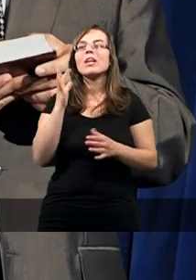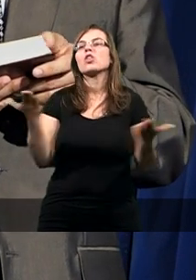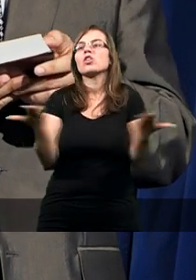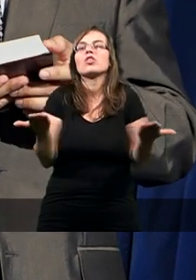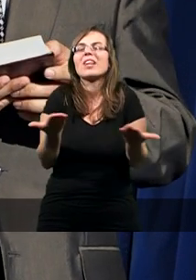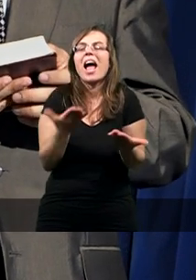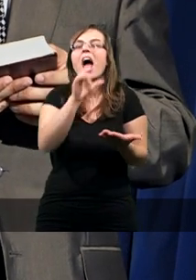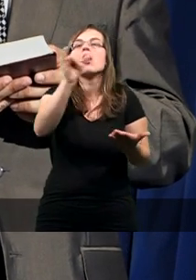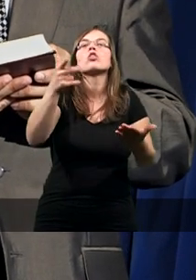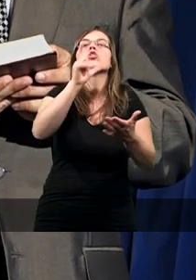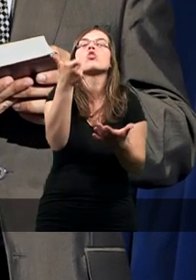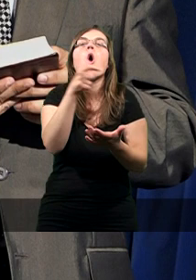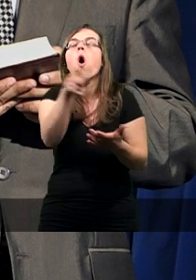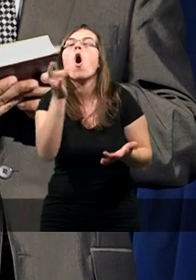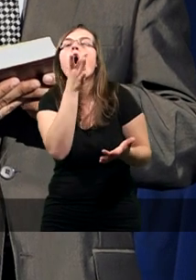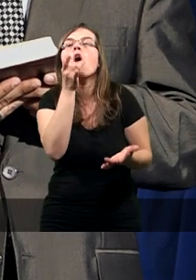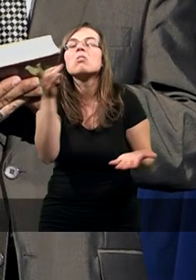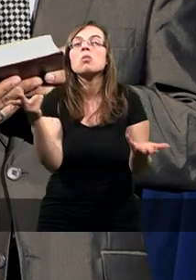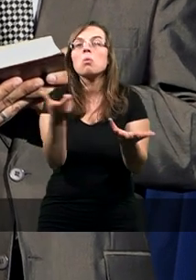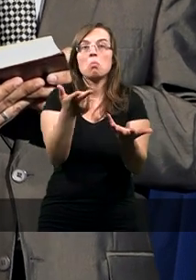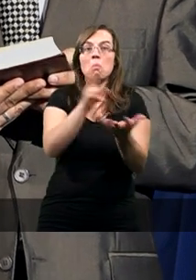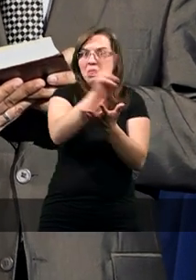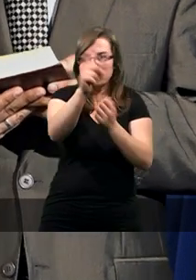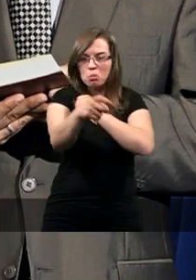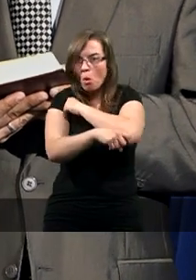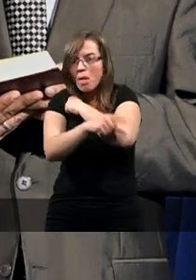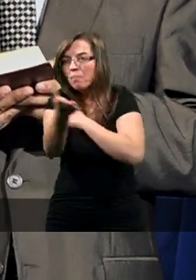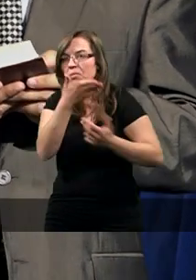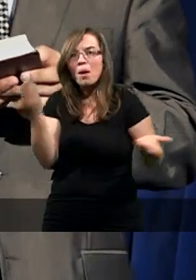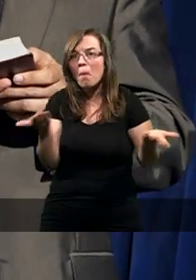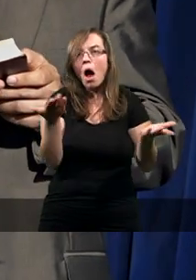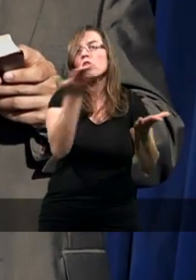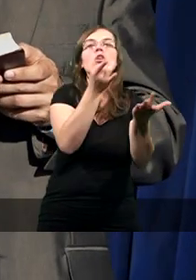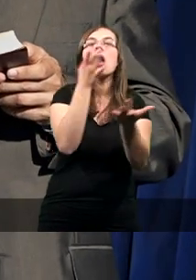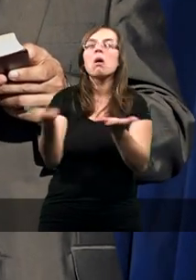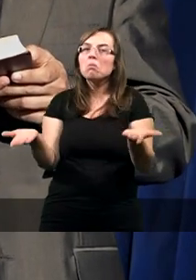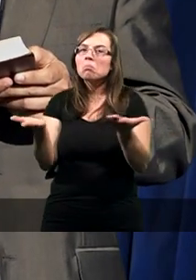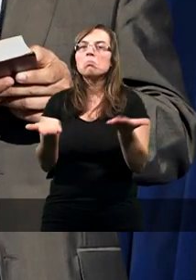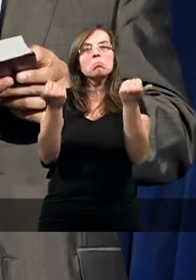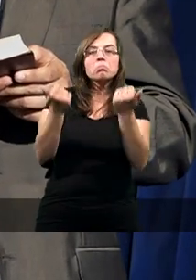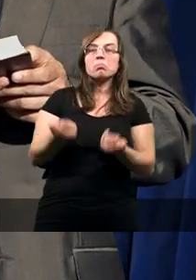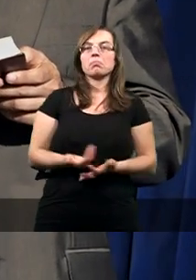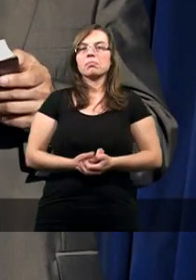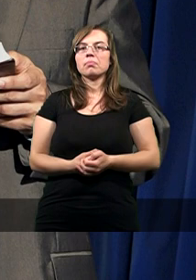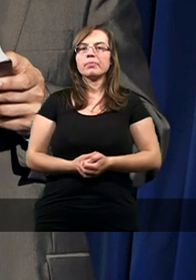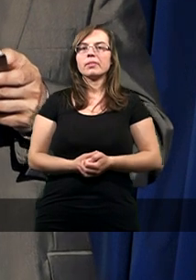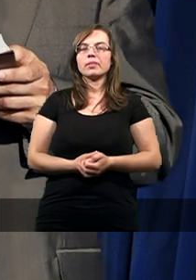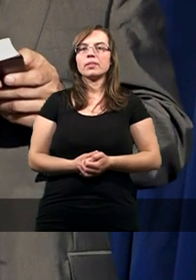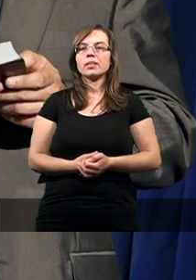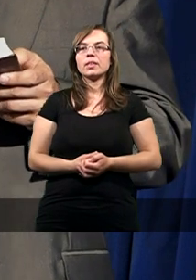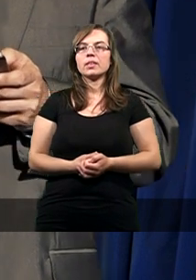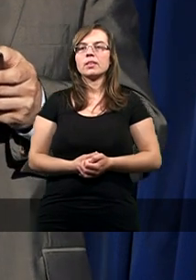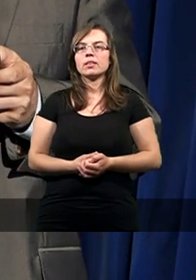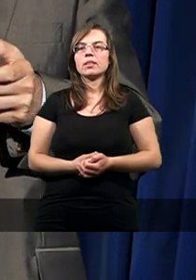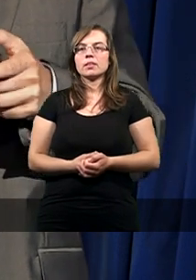kobieto, gdzie są ci, co cię oskarżali? Nikt cię nie potępił? She said, no man, Lord, and Jesus said unto her, neither do I